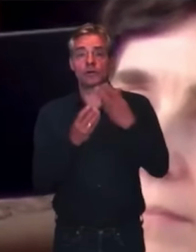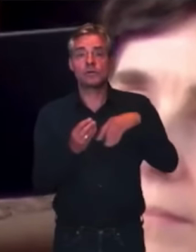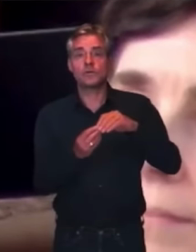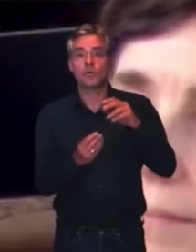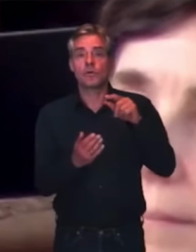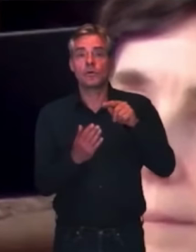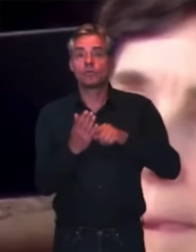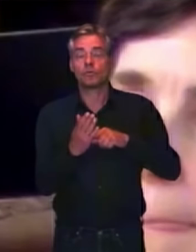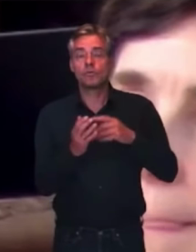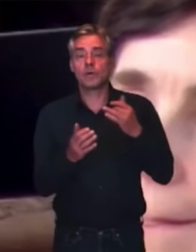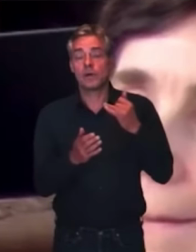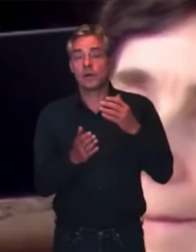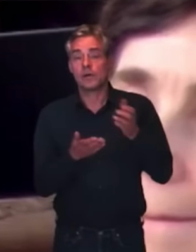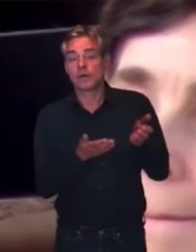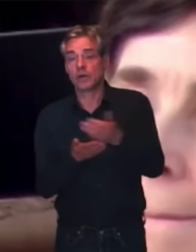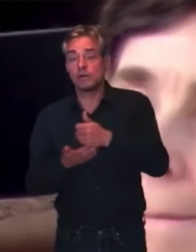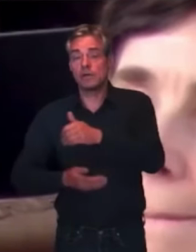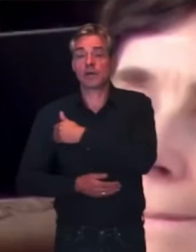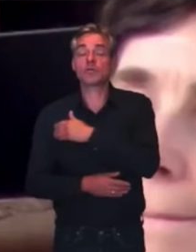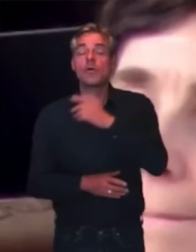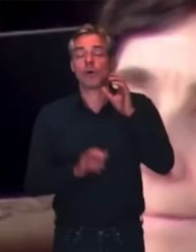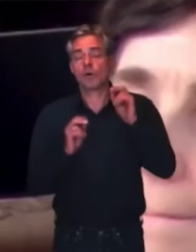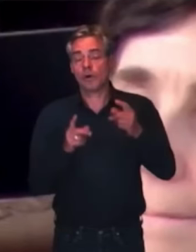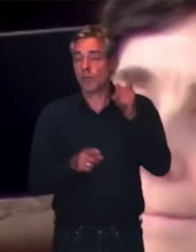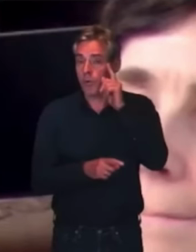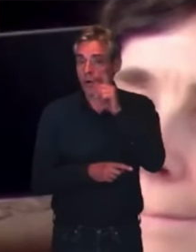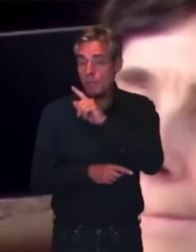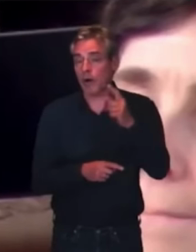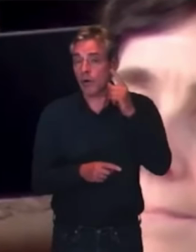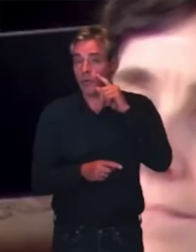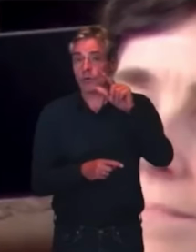d'indice. Bon, on reprendrait à la limite pour